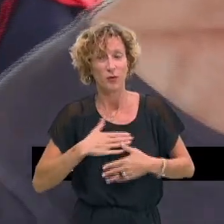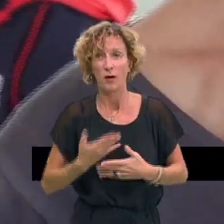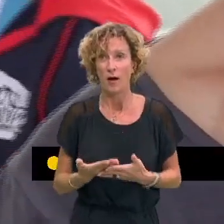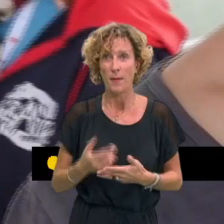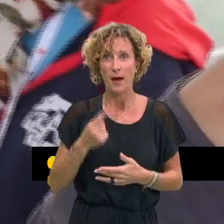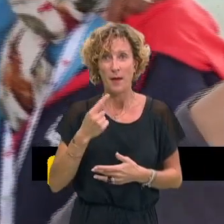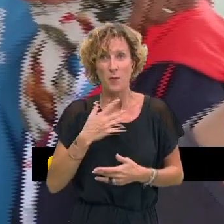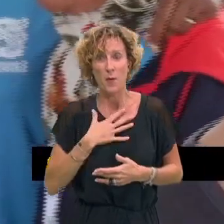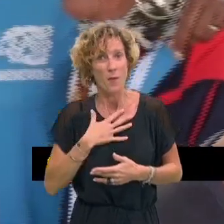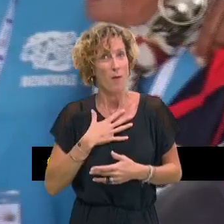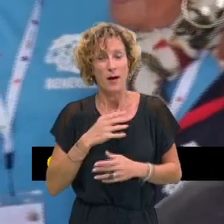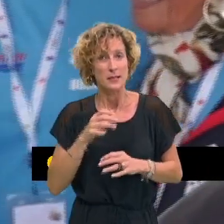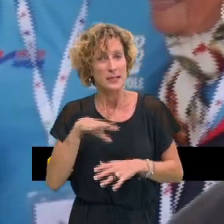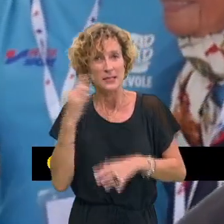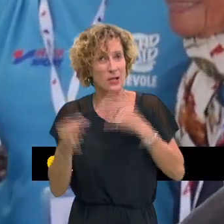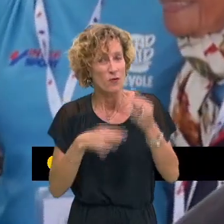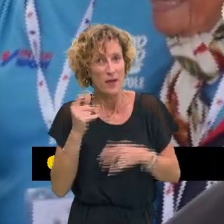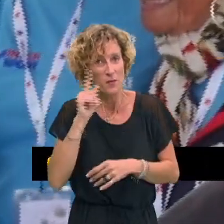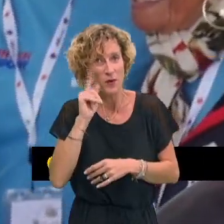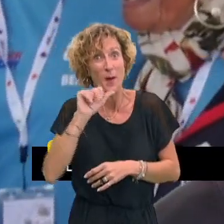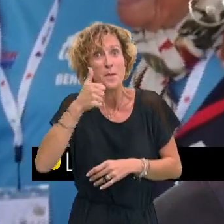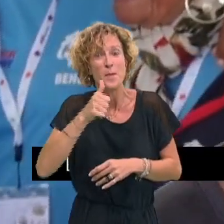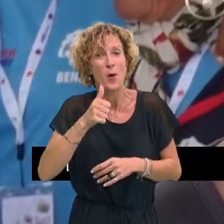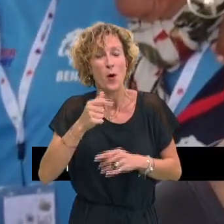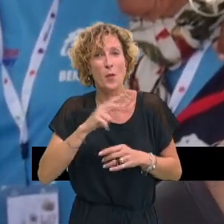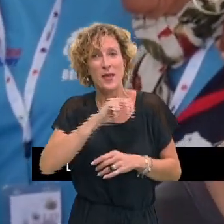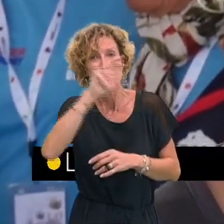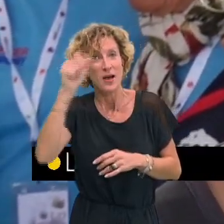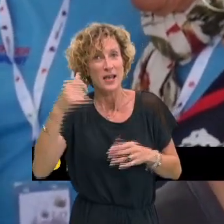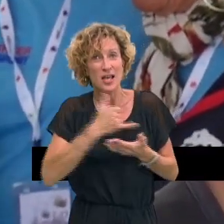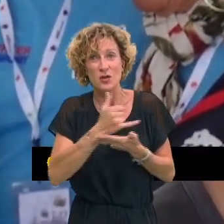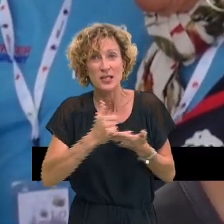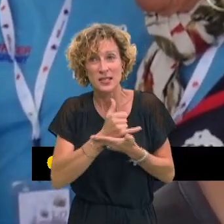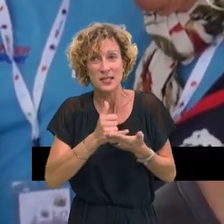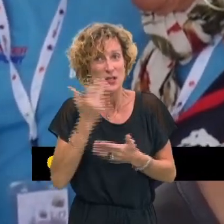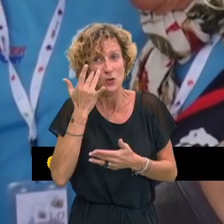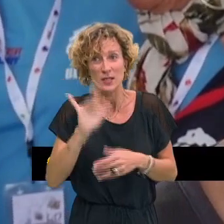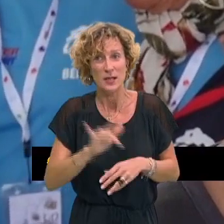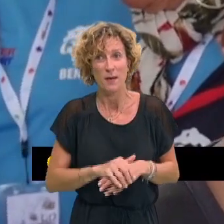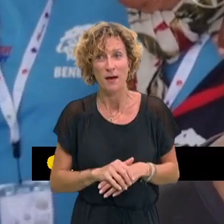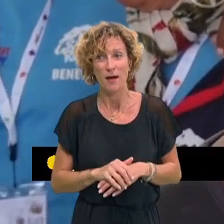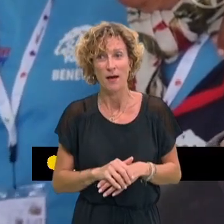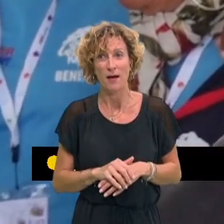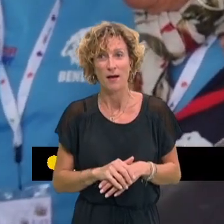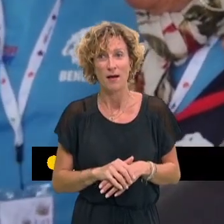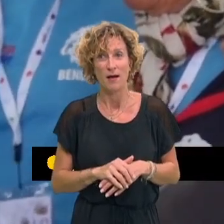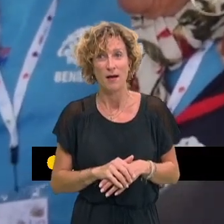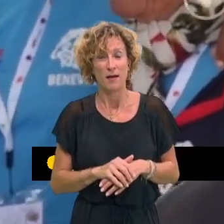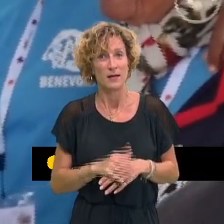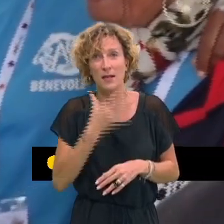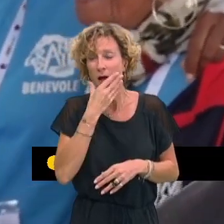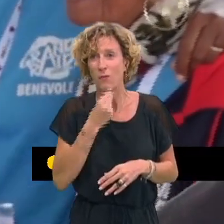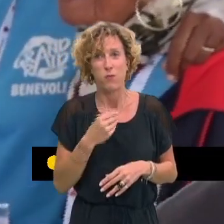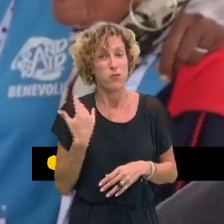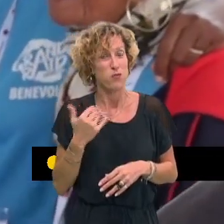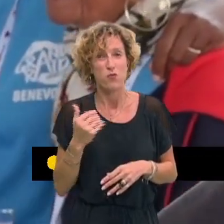Moi, c'est une complète découverte, parce qu'en plus, c'est un premier grand voyage pour moi dans les îles. Je ne connais pas du tout, donc tout est splendide pour moi.